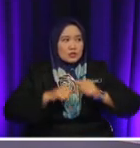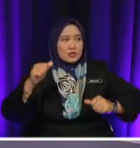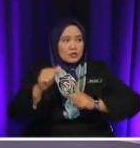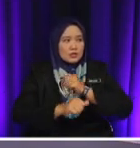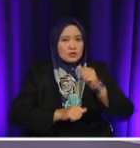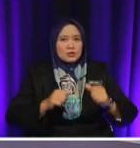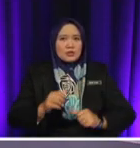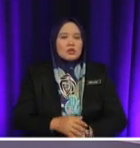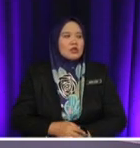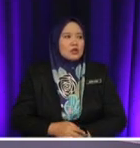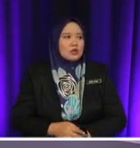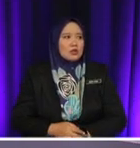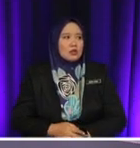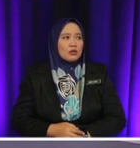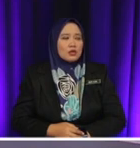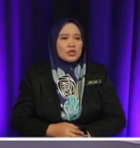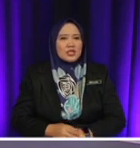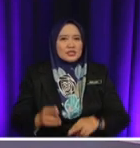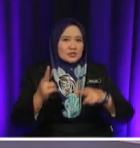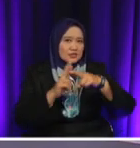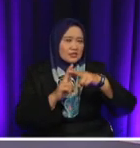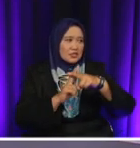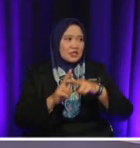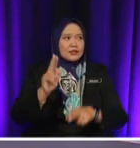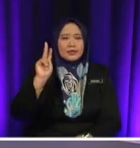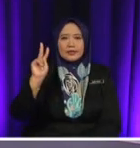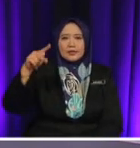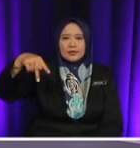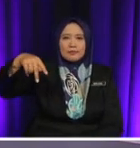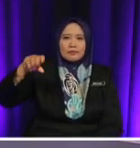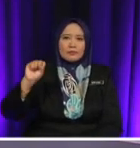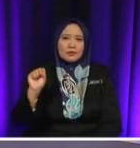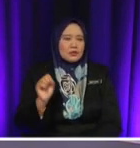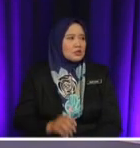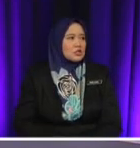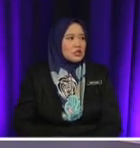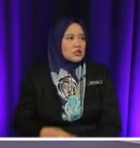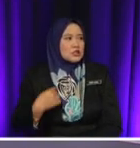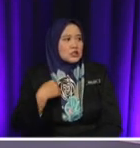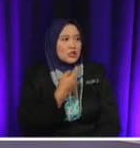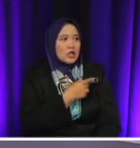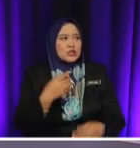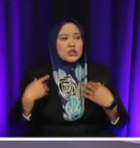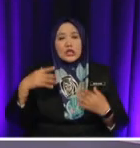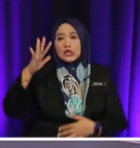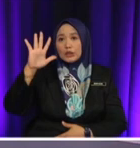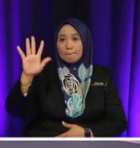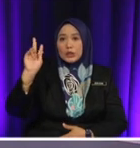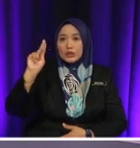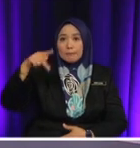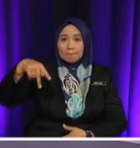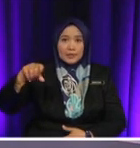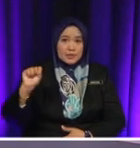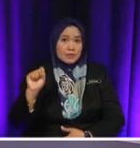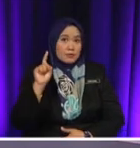murid-murid di rumah pasti dah biasa dengan KPS agaknya tapi hari ini kita tengok lima KPS yang pertama iaitu